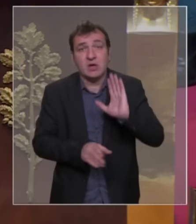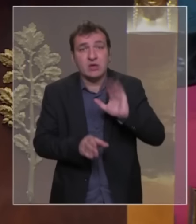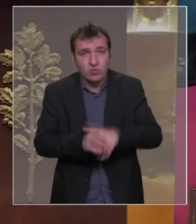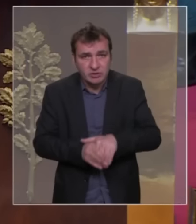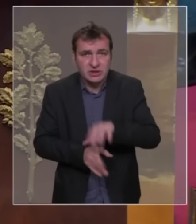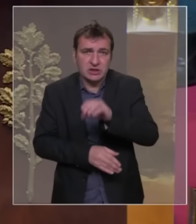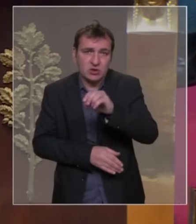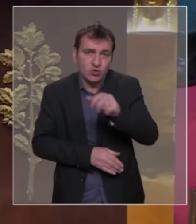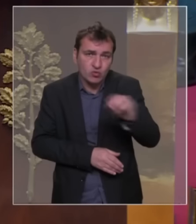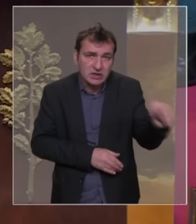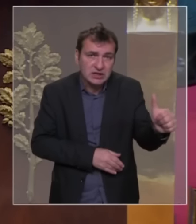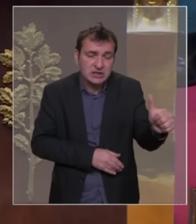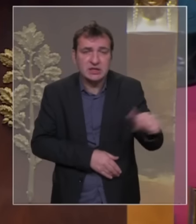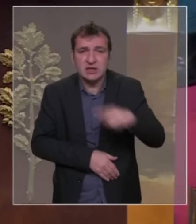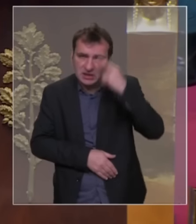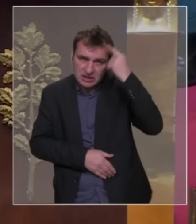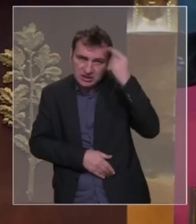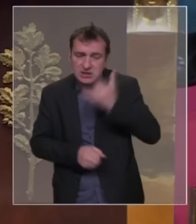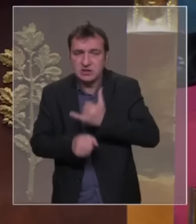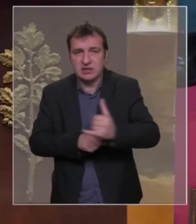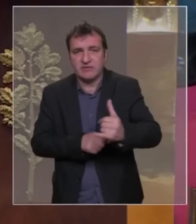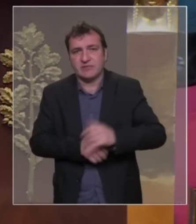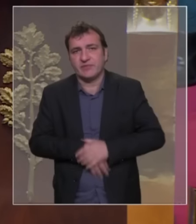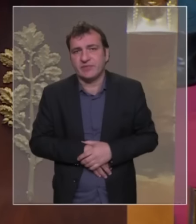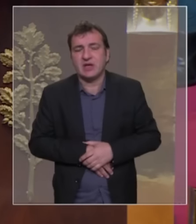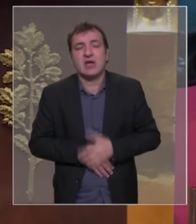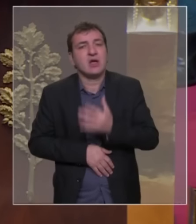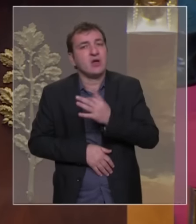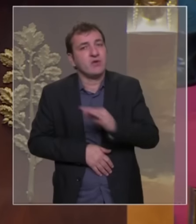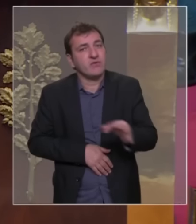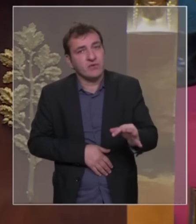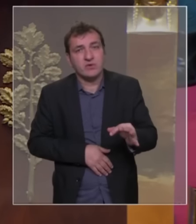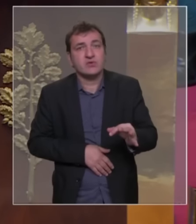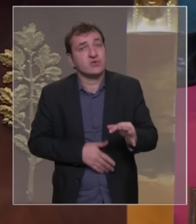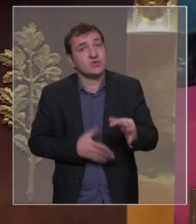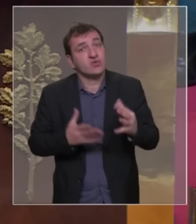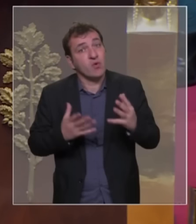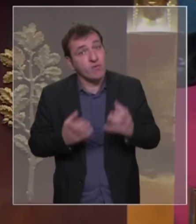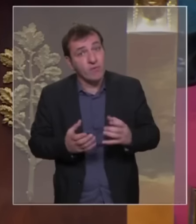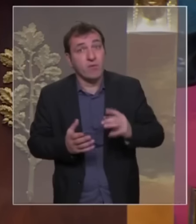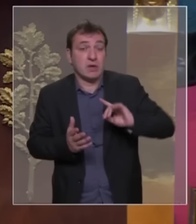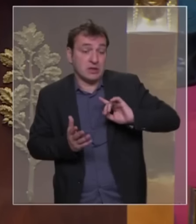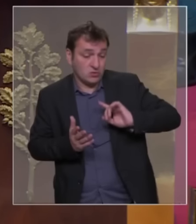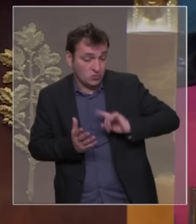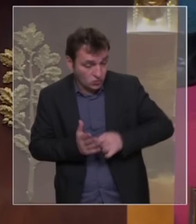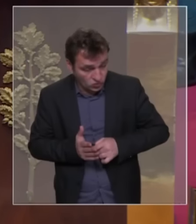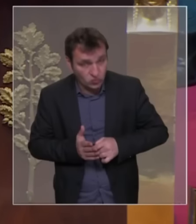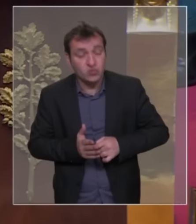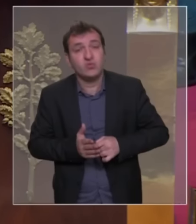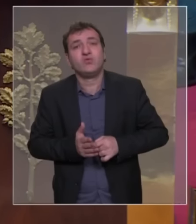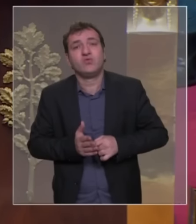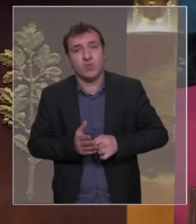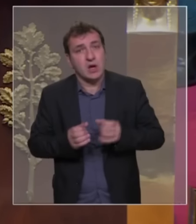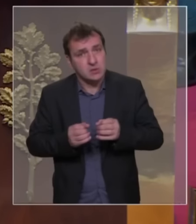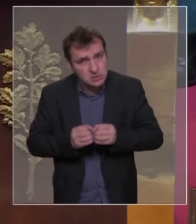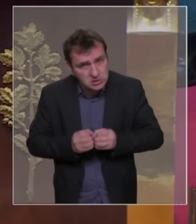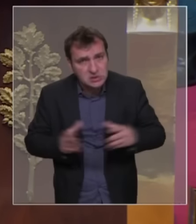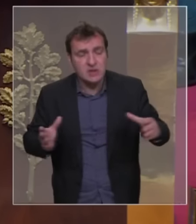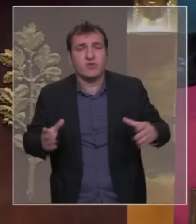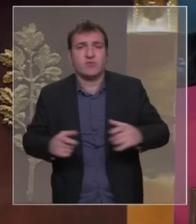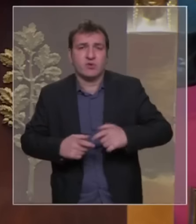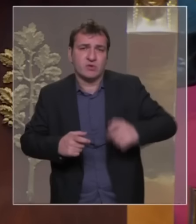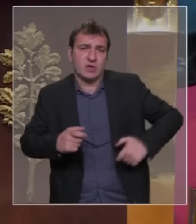artificielle. Notre pays doit et veut amplifier son ambition industrielle. Le gouvernement encouragera une meilleure mobilisation de